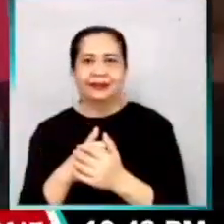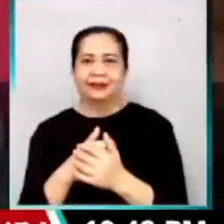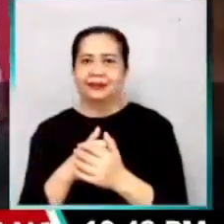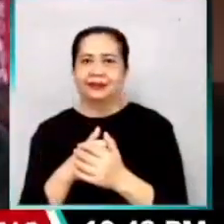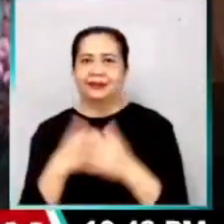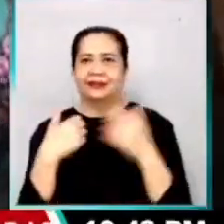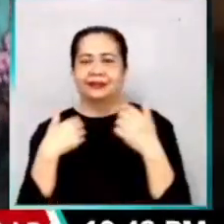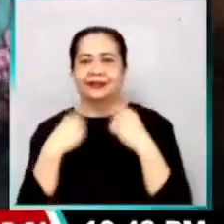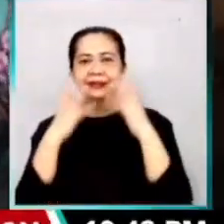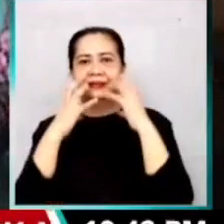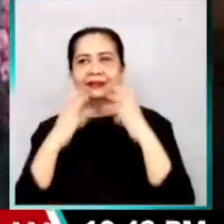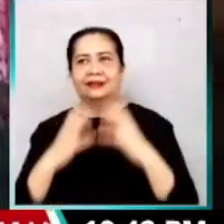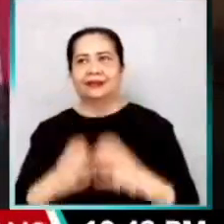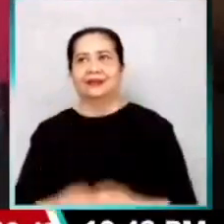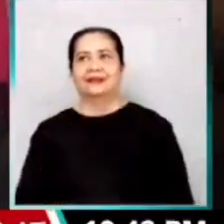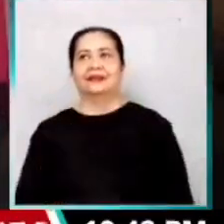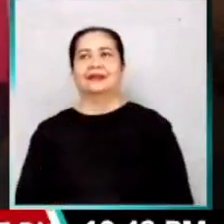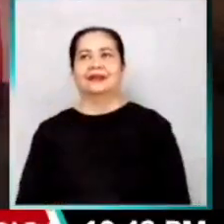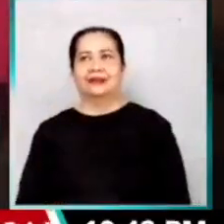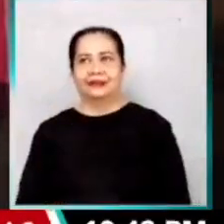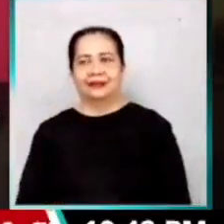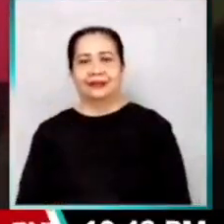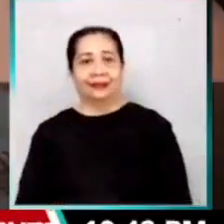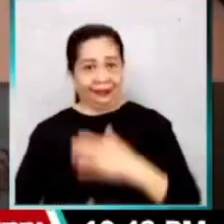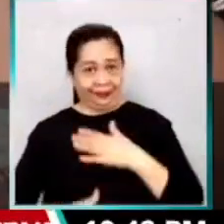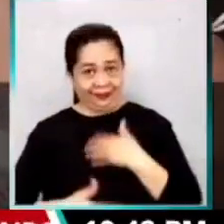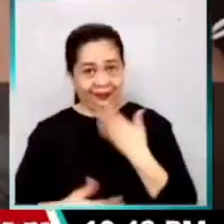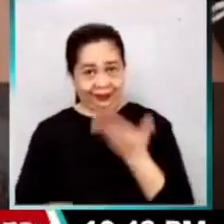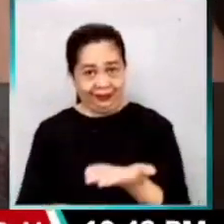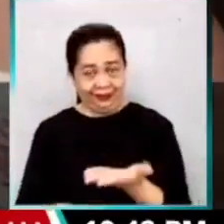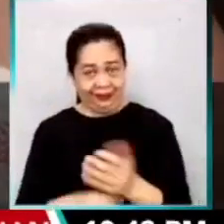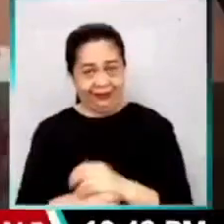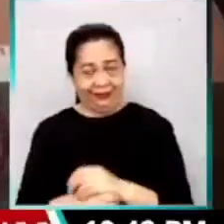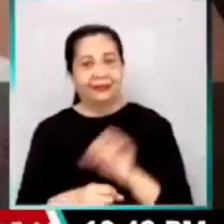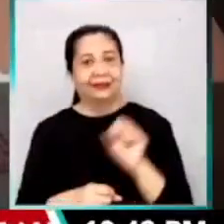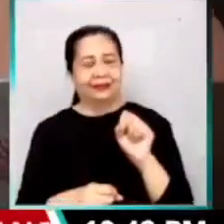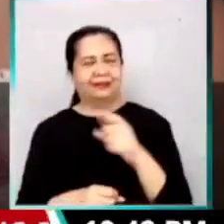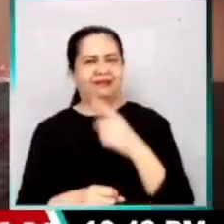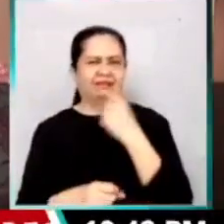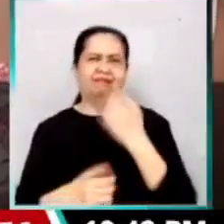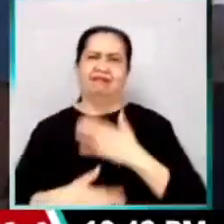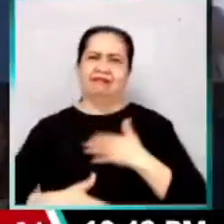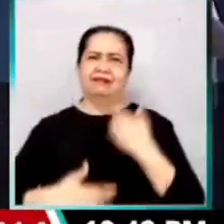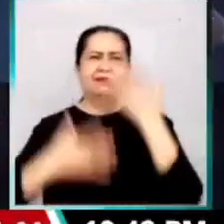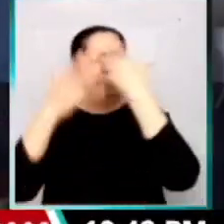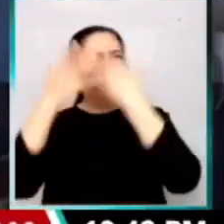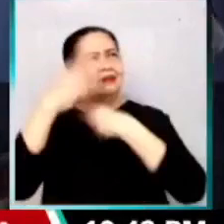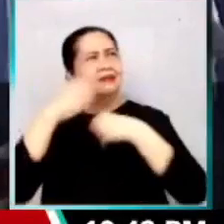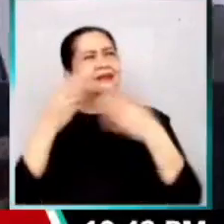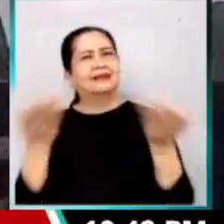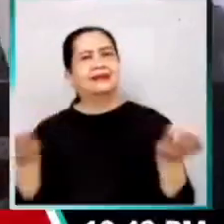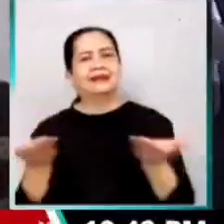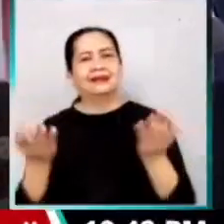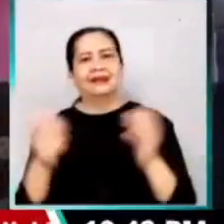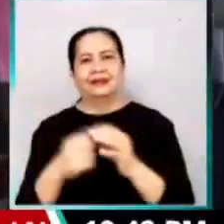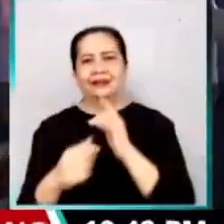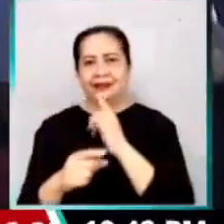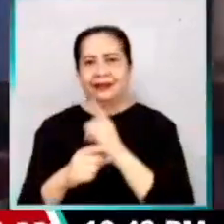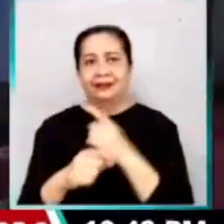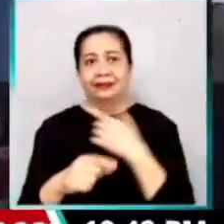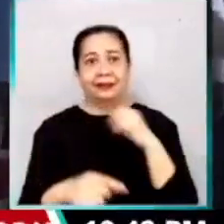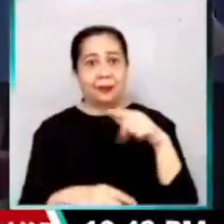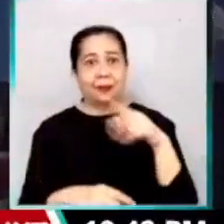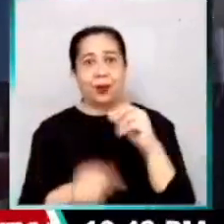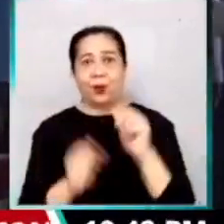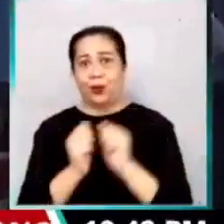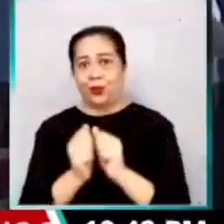Santa Claus. Kaya, happy ka? Kasi po masaya, ang ganda po dito. Ito po, yung apo ko, kasakasama ko na